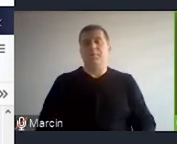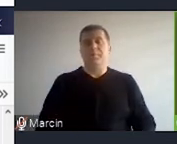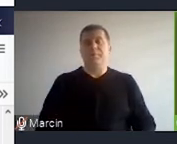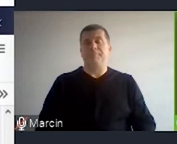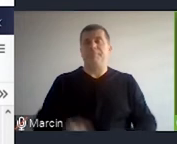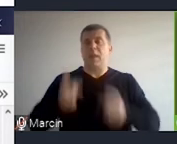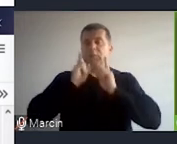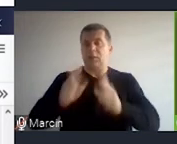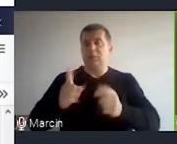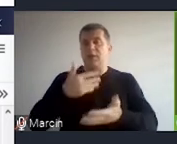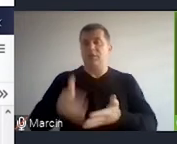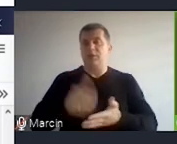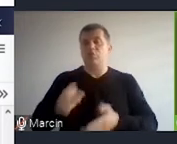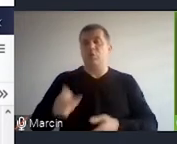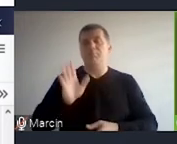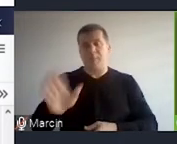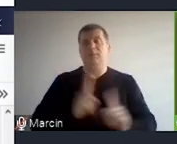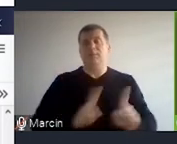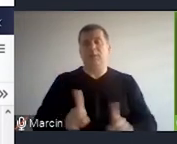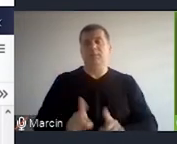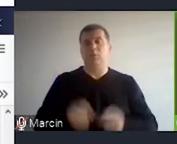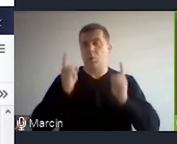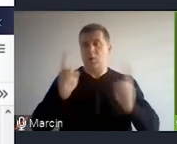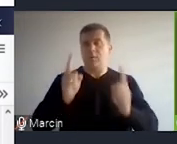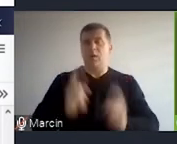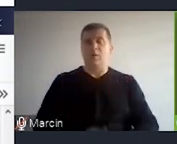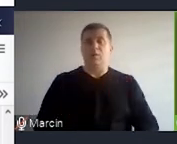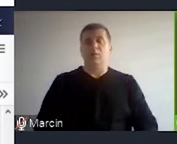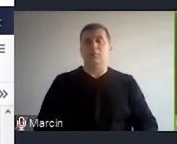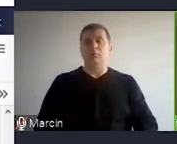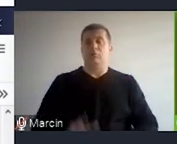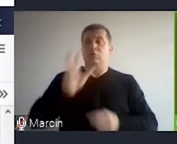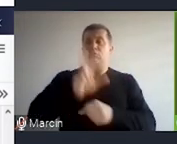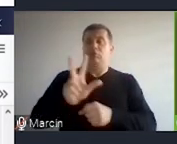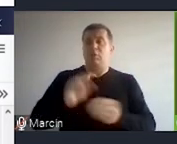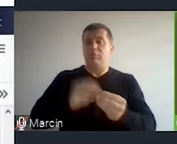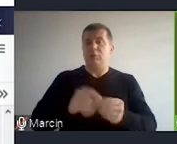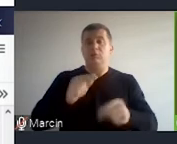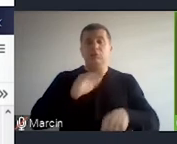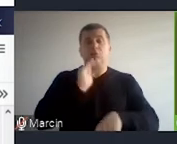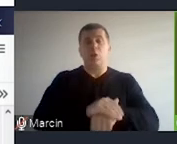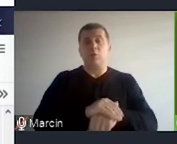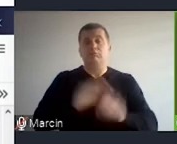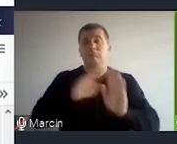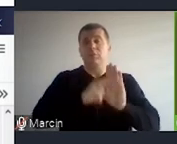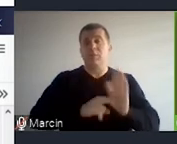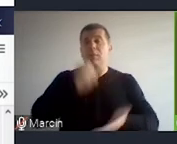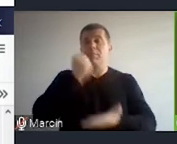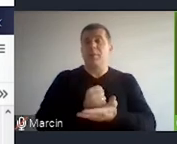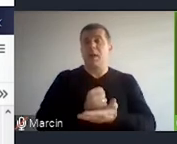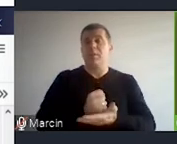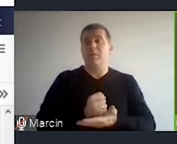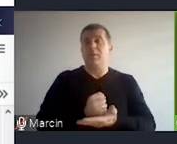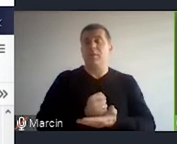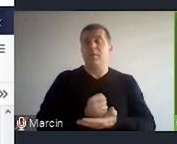na rzeczywistych wydatkach to już ma znaczenie. Uwaga, bo trzynastki wypłaca się zgodnie z przepisami prawa